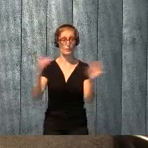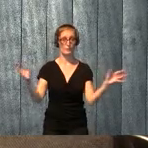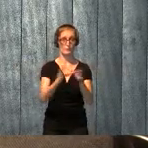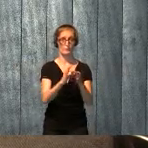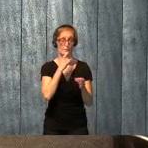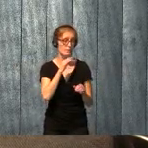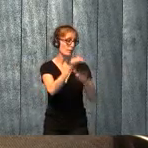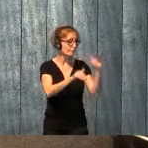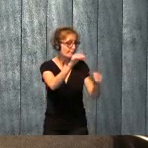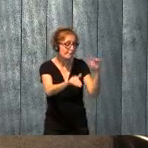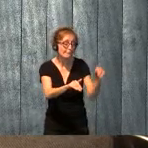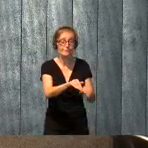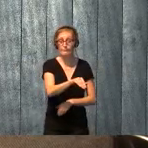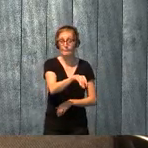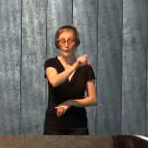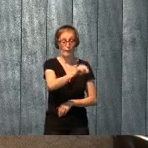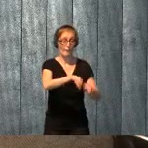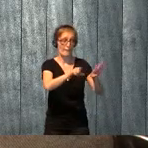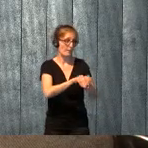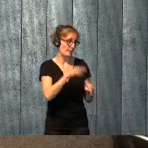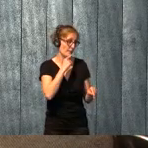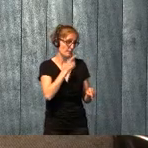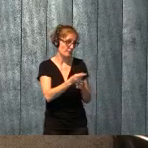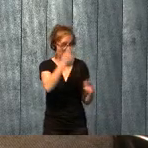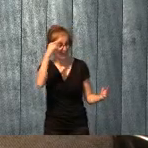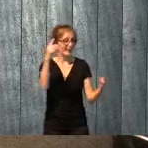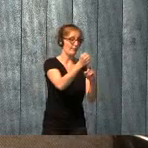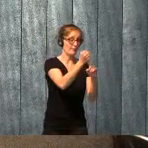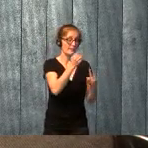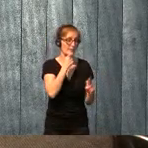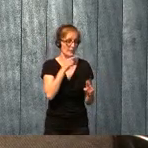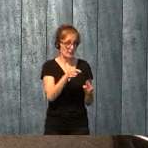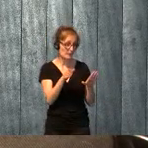une 20aine de familles dans les quartiers de Bordeaux, on leur fixe un défi. Vous